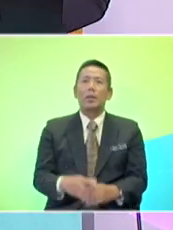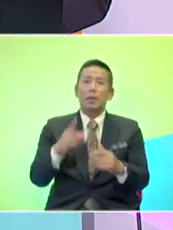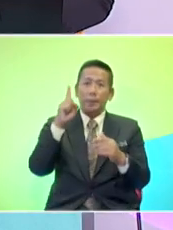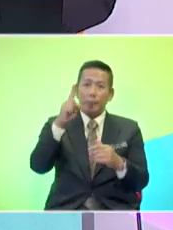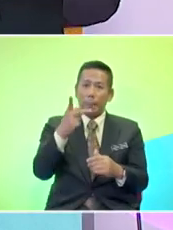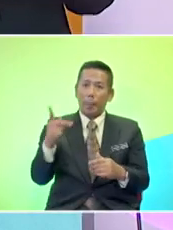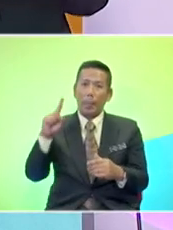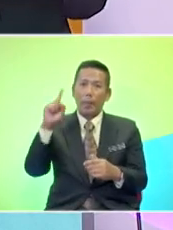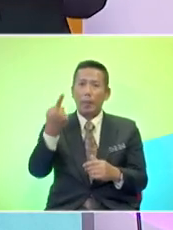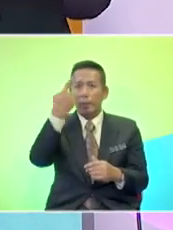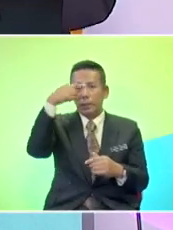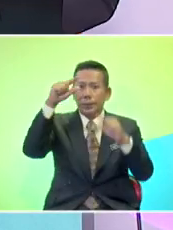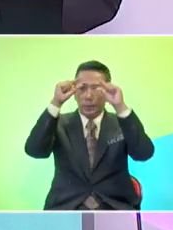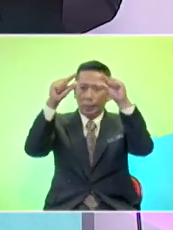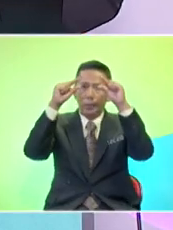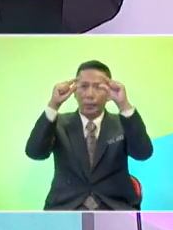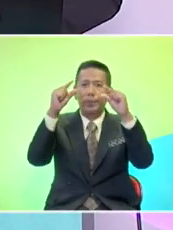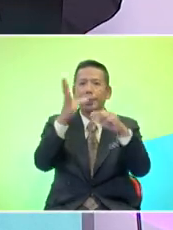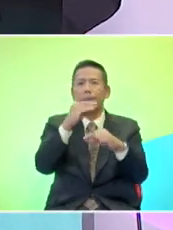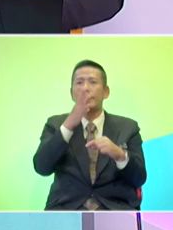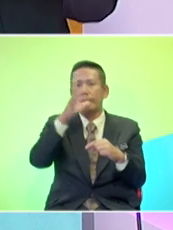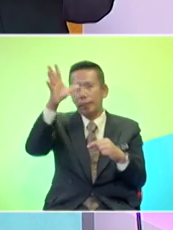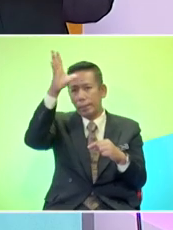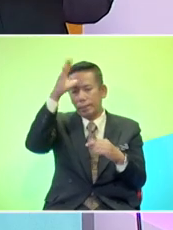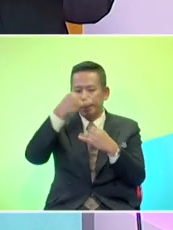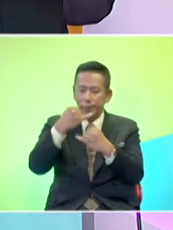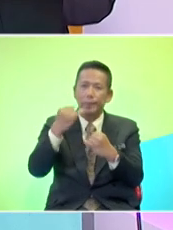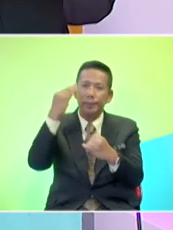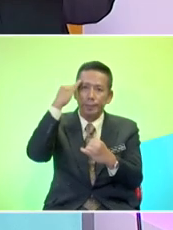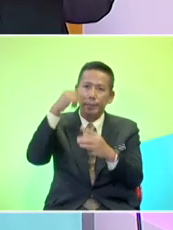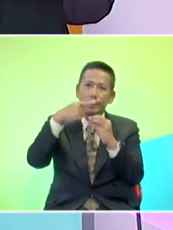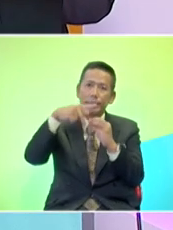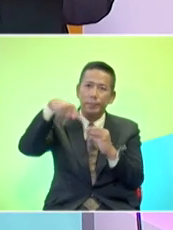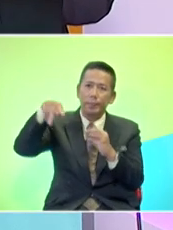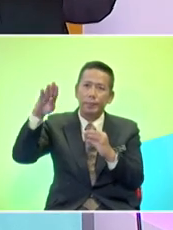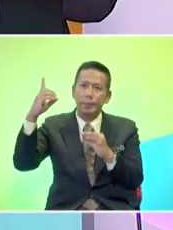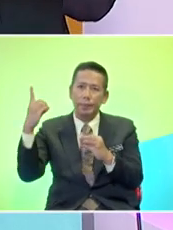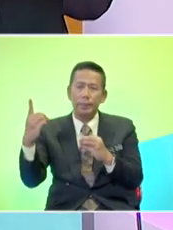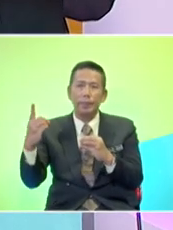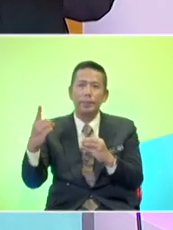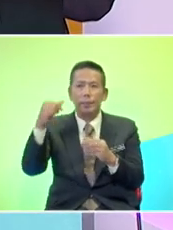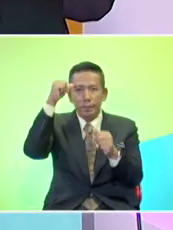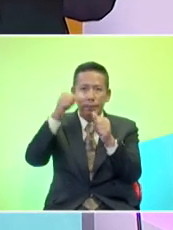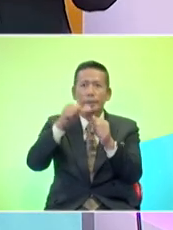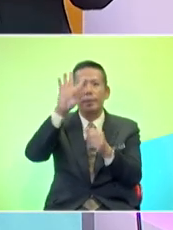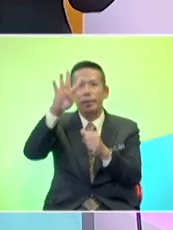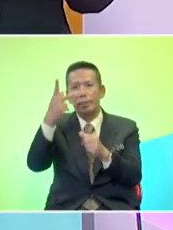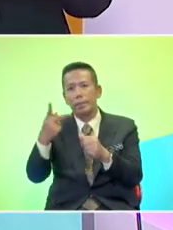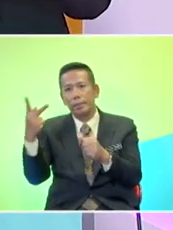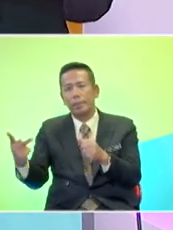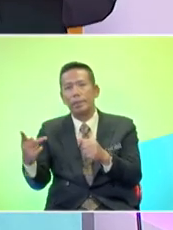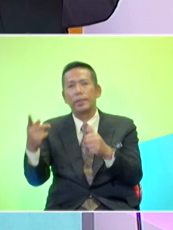untuk guru-guru dan juga untuk ibu bapak yang ingin tahu tentang PBD untuk pendekatan individu ingat empat kali yaitu